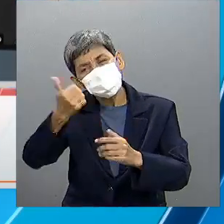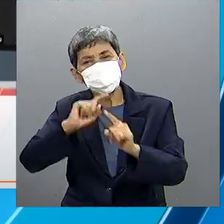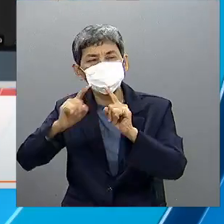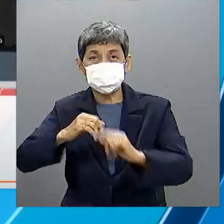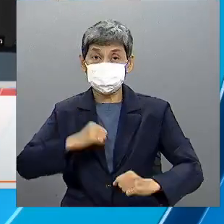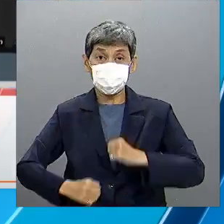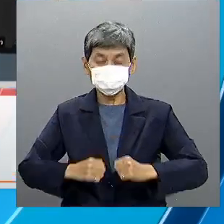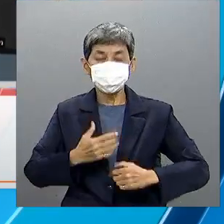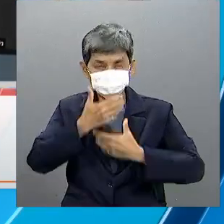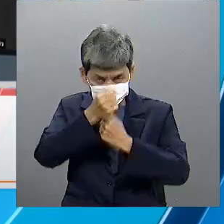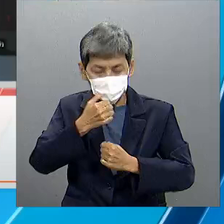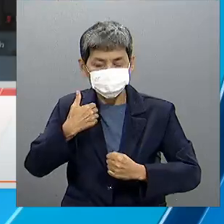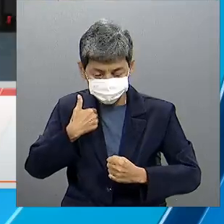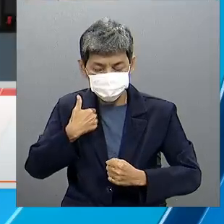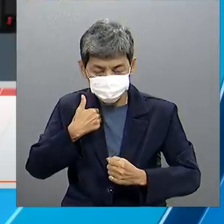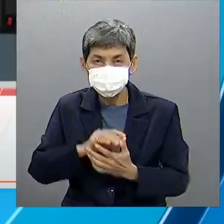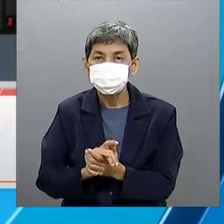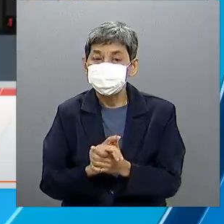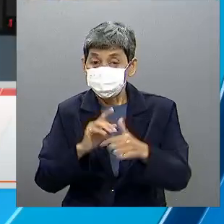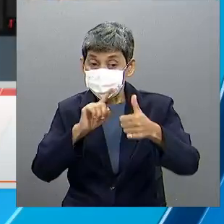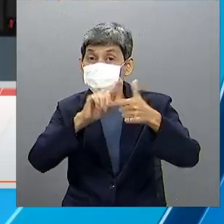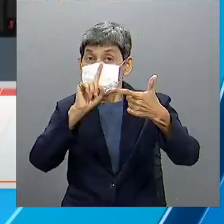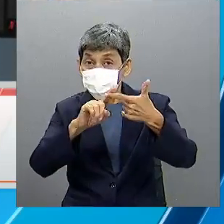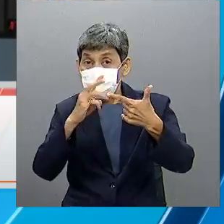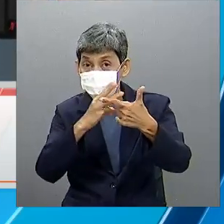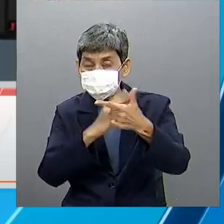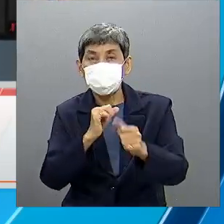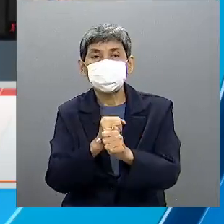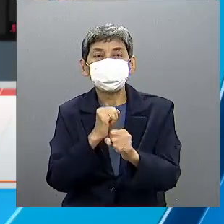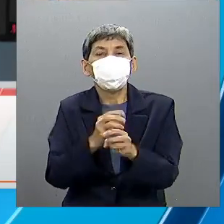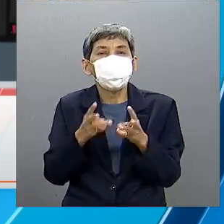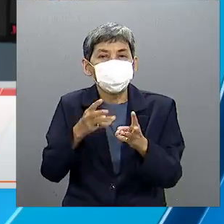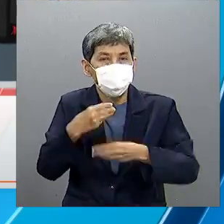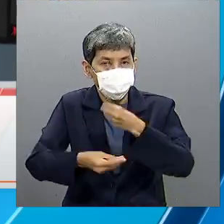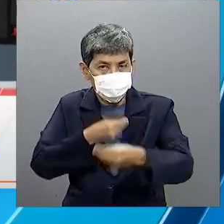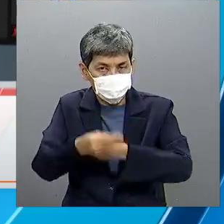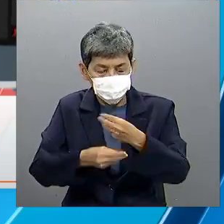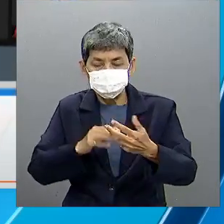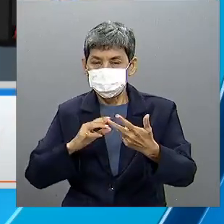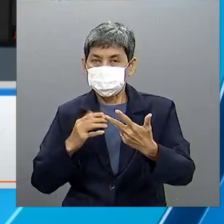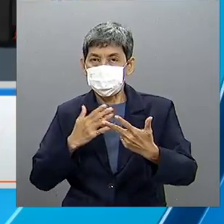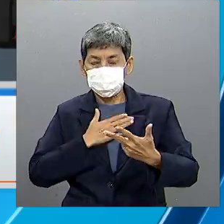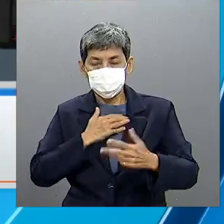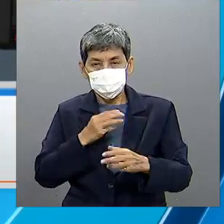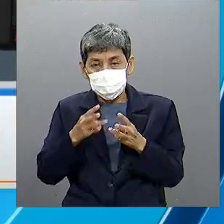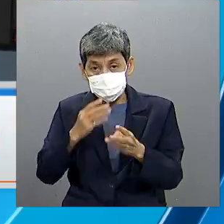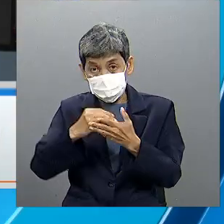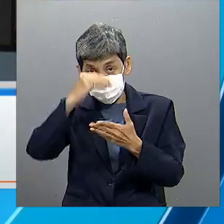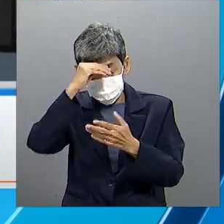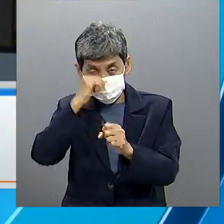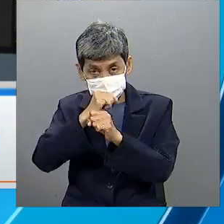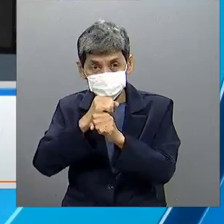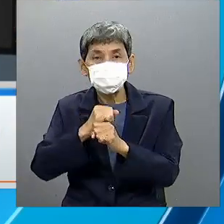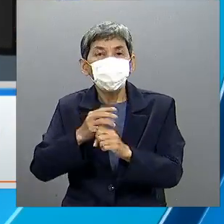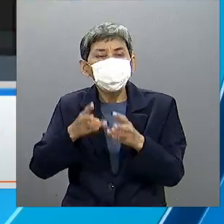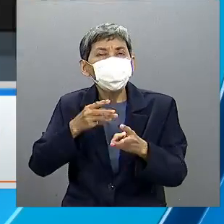เองด้วยส่วนวิชาที่สองเป็นเรื่อง digital marketing ค่ะส่วนนี้เองเราจะได้เรียนรู้เรื่องการตลาดเบื้องต้น